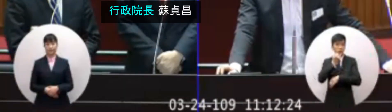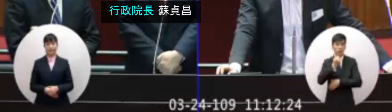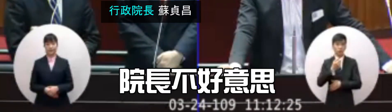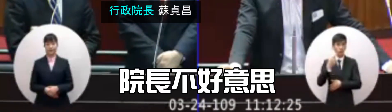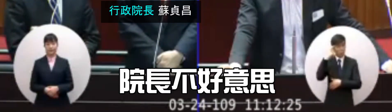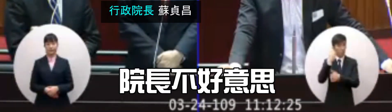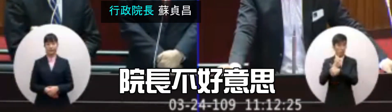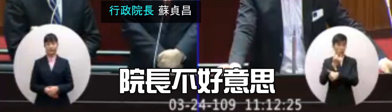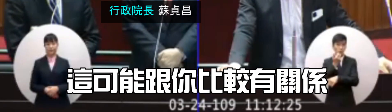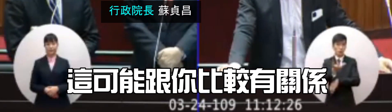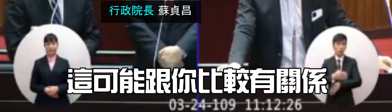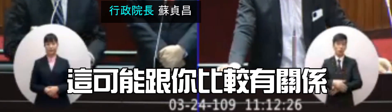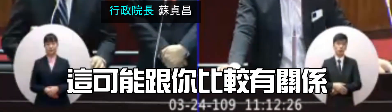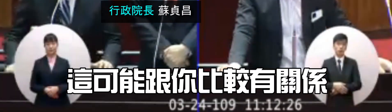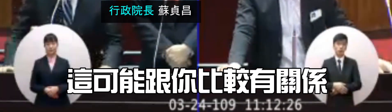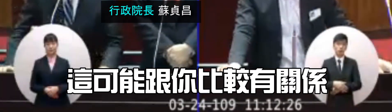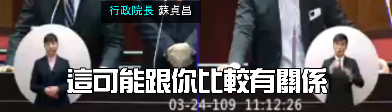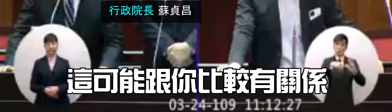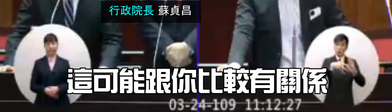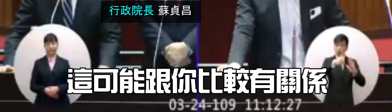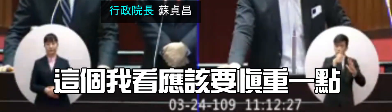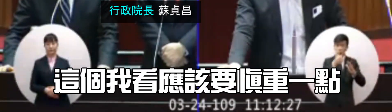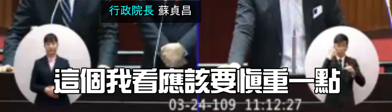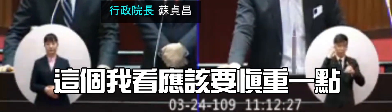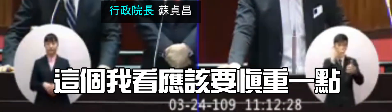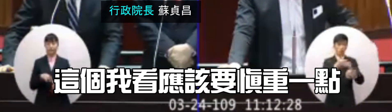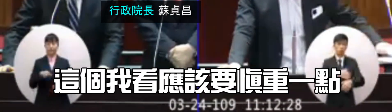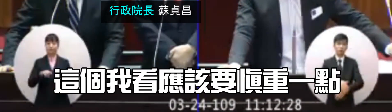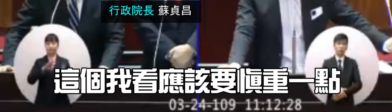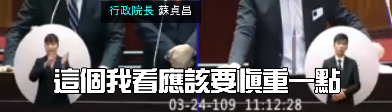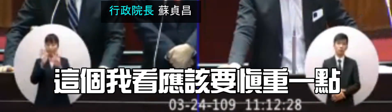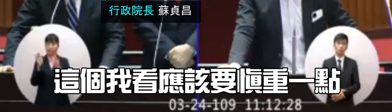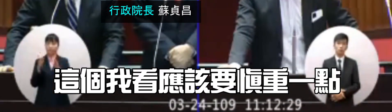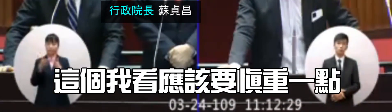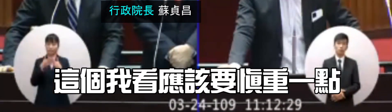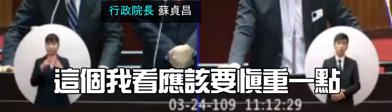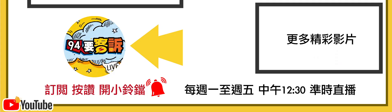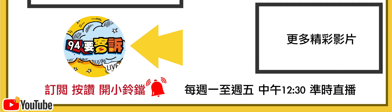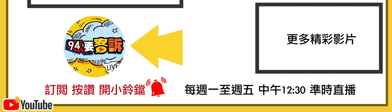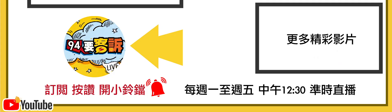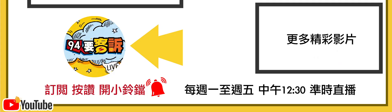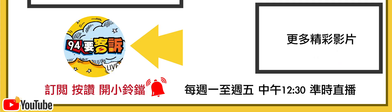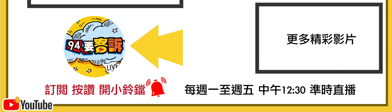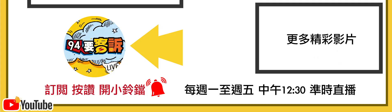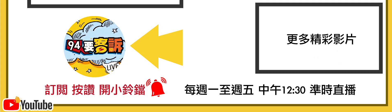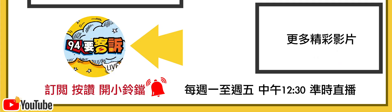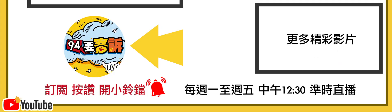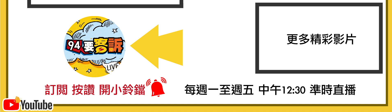院长，歹势，这可能甲你较有关系。 这个我看可能爱较慎重。